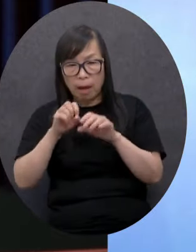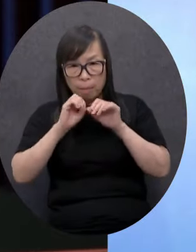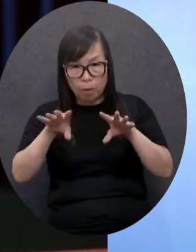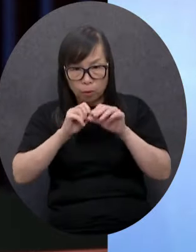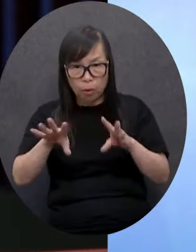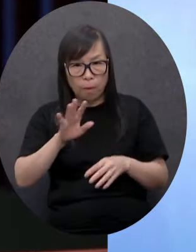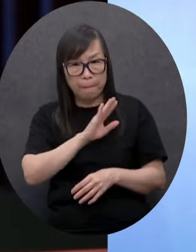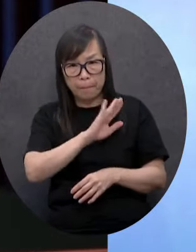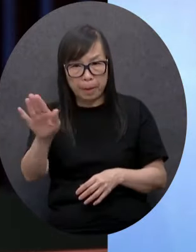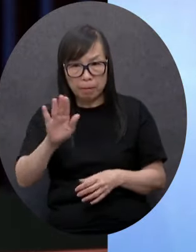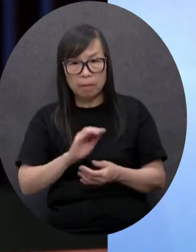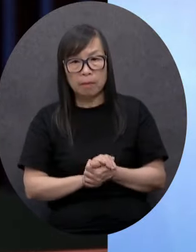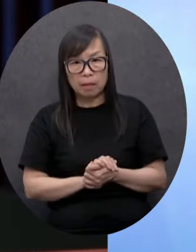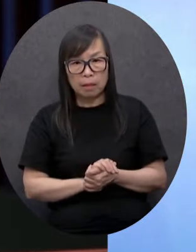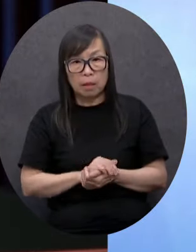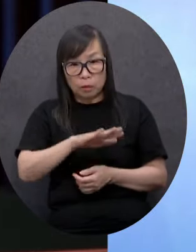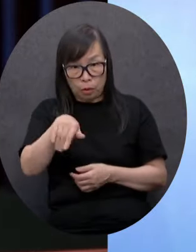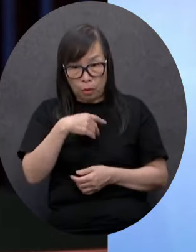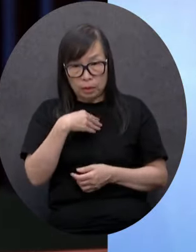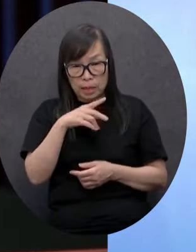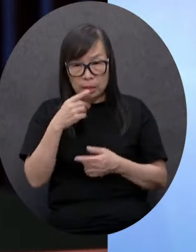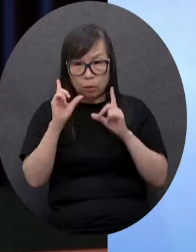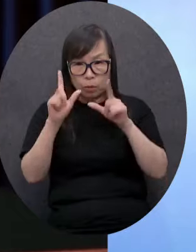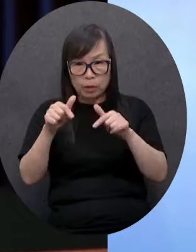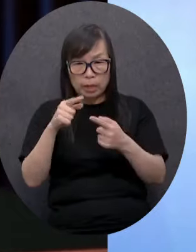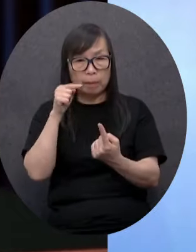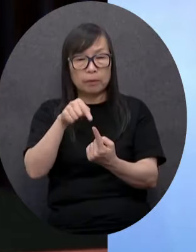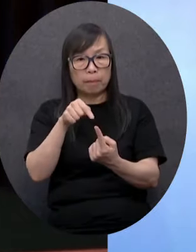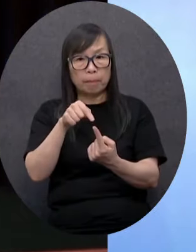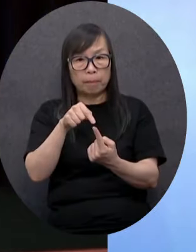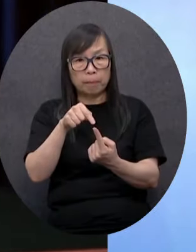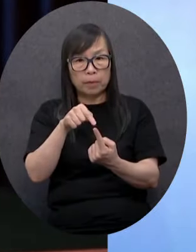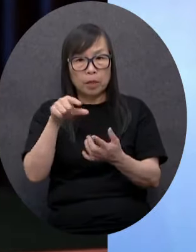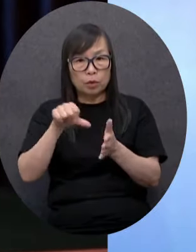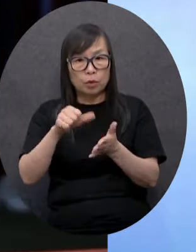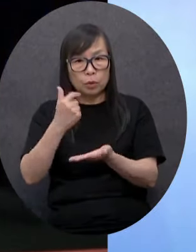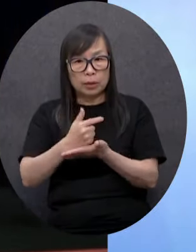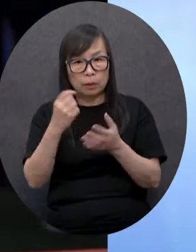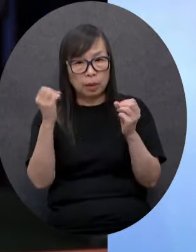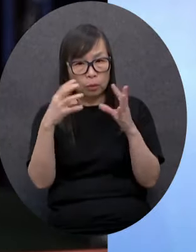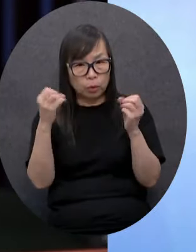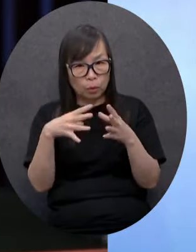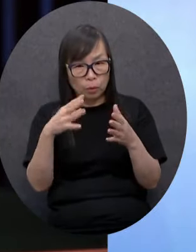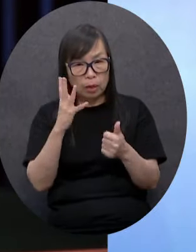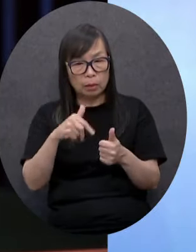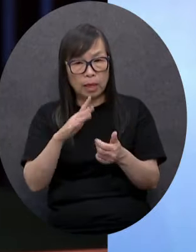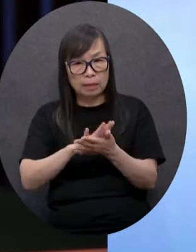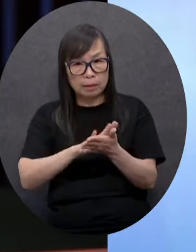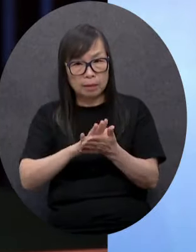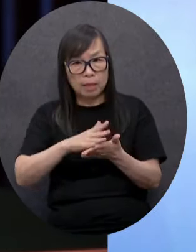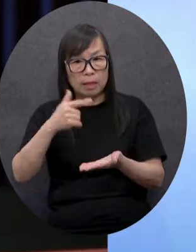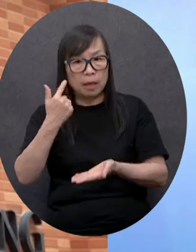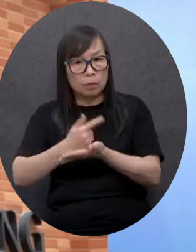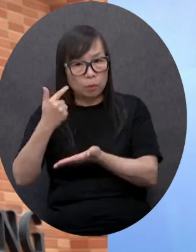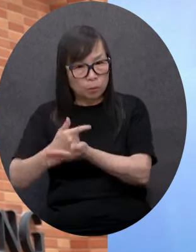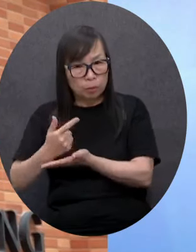呢個調查報告。咁所以我哋正如咧，就要回應呢啲目的咧，其實最緊要係喺個溝通去了解事實，呢個係最重